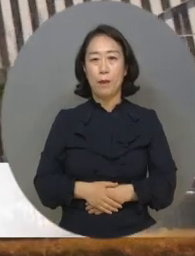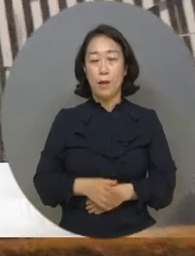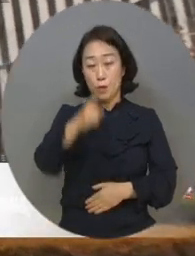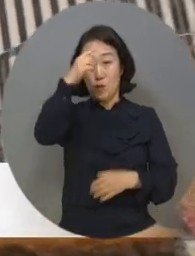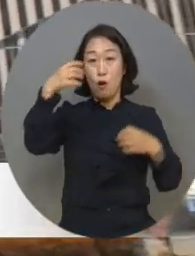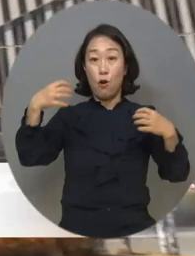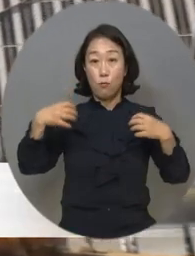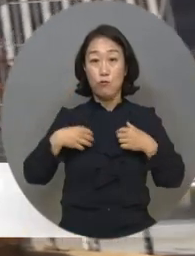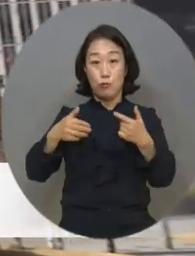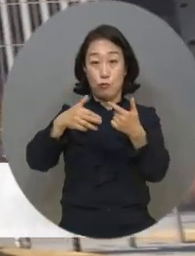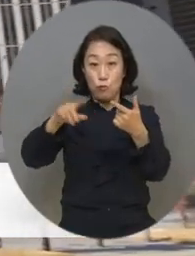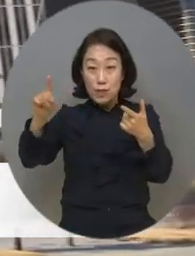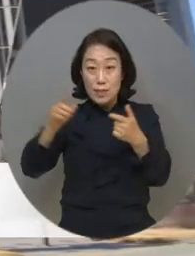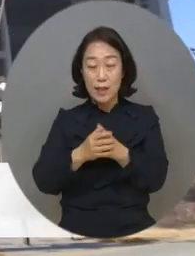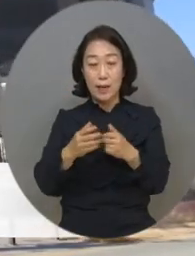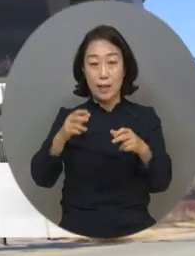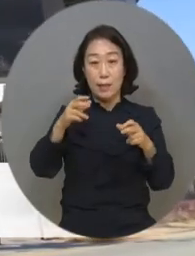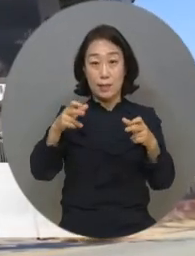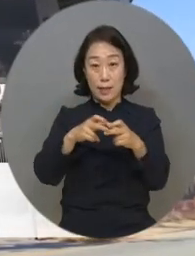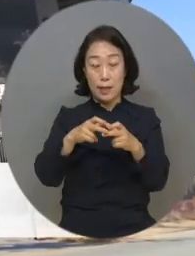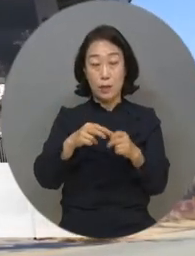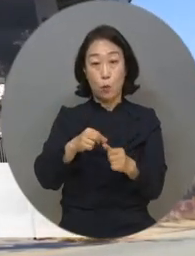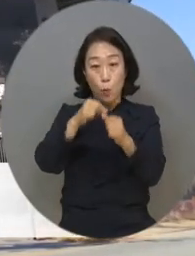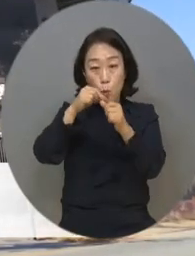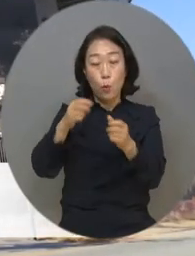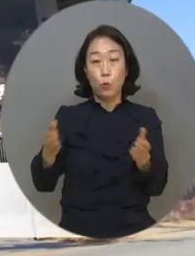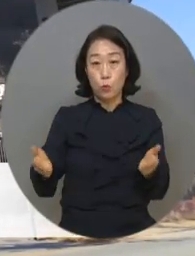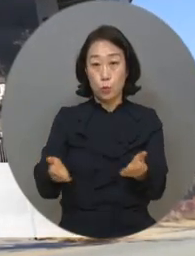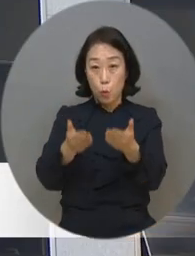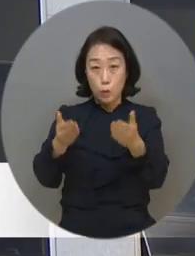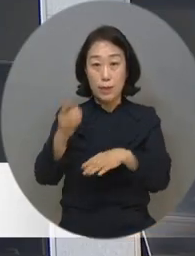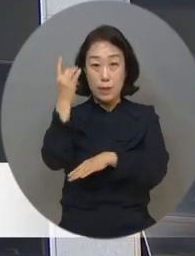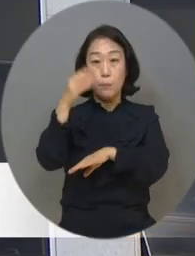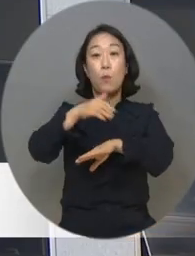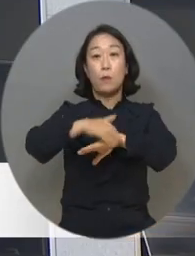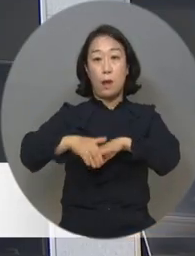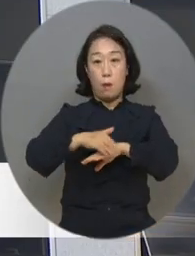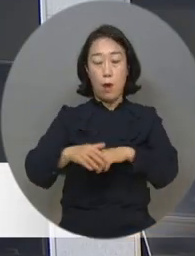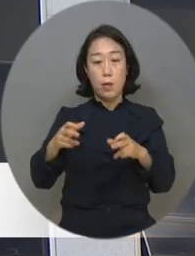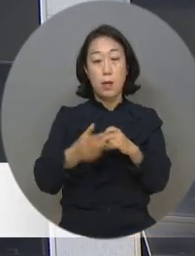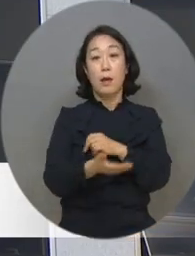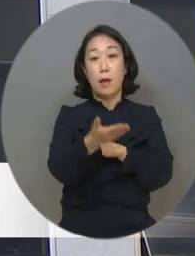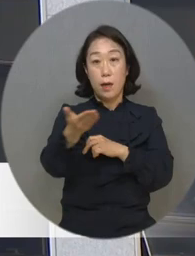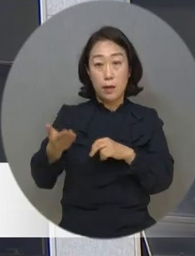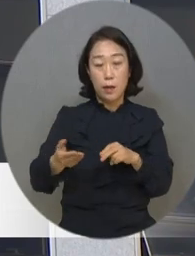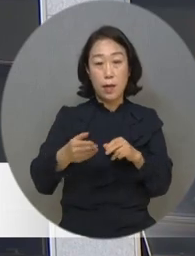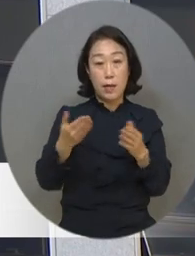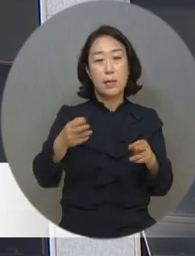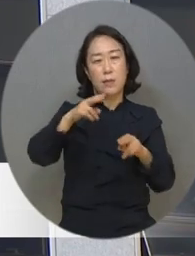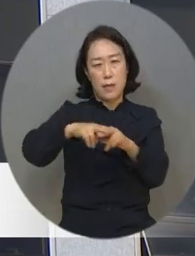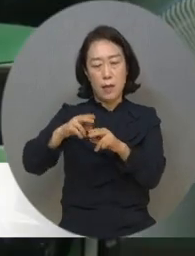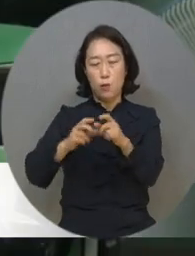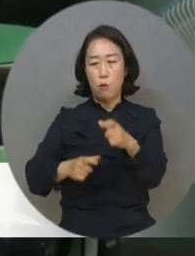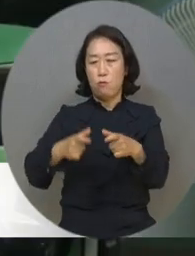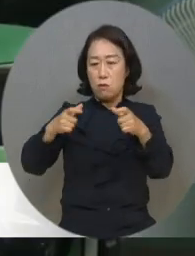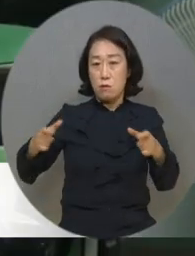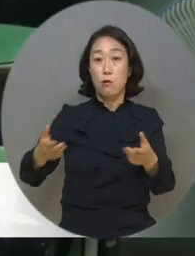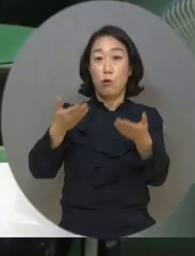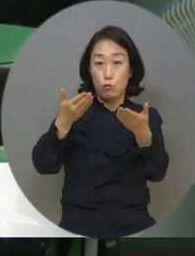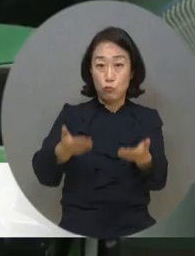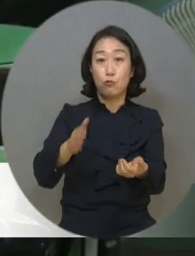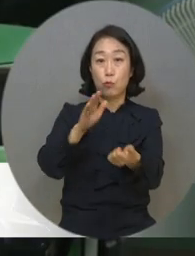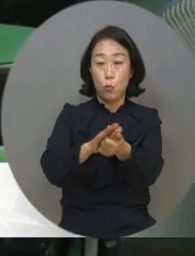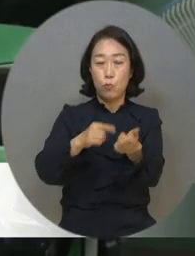고용노동부는 제6차 장애인 고용촉진 기본계획을 통해 장애인에게 더 많은 고용기회를 제공하기 위한 여러